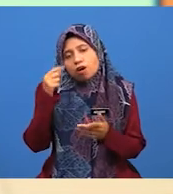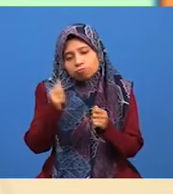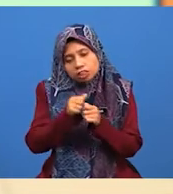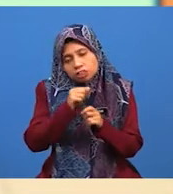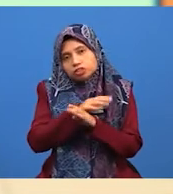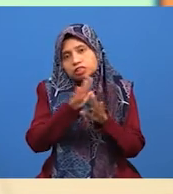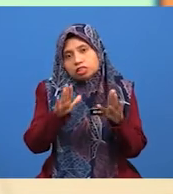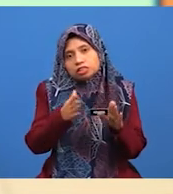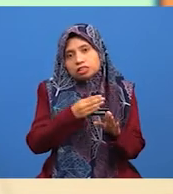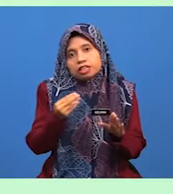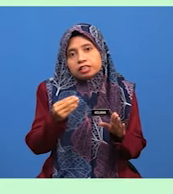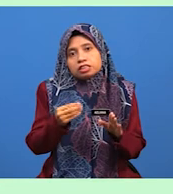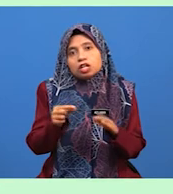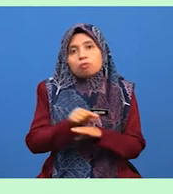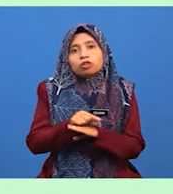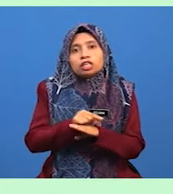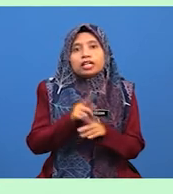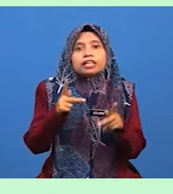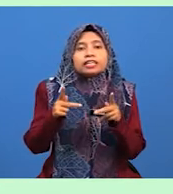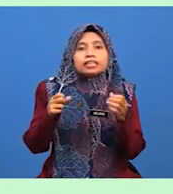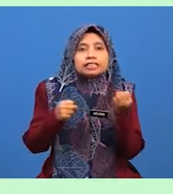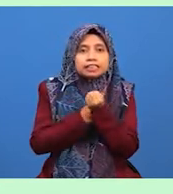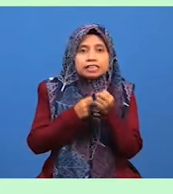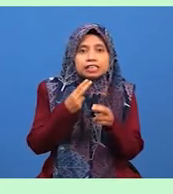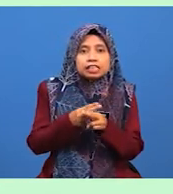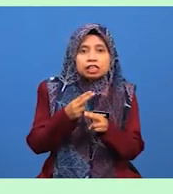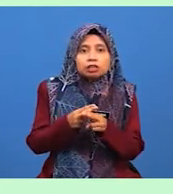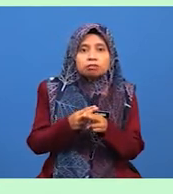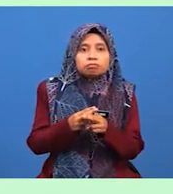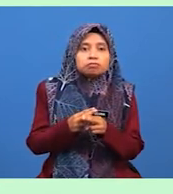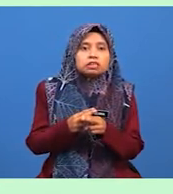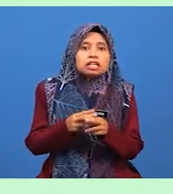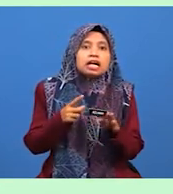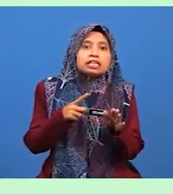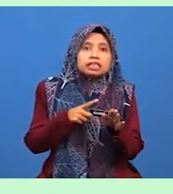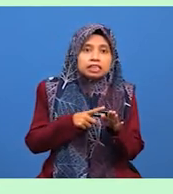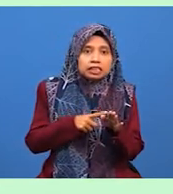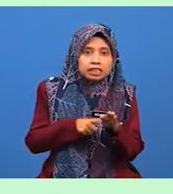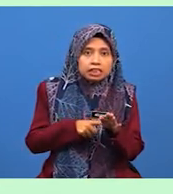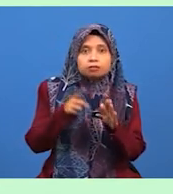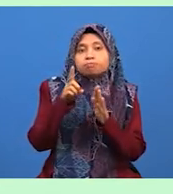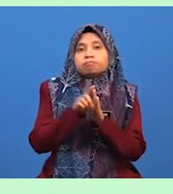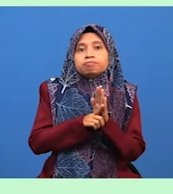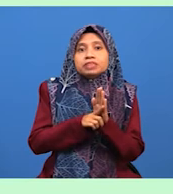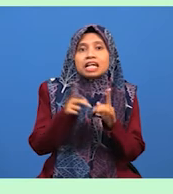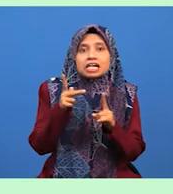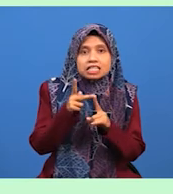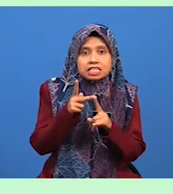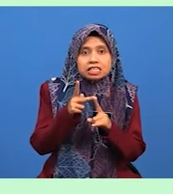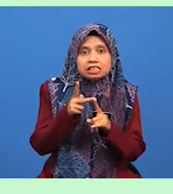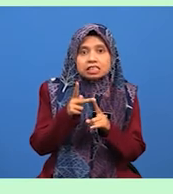dengan jelas dan menggunakan kata sendi nama di,